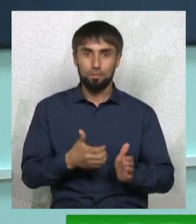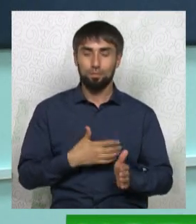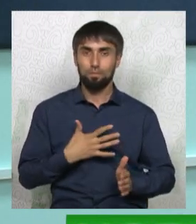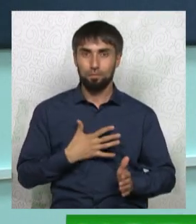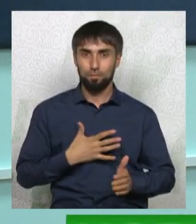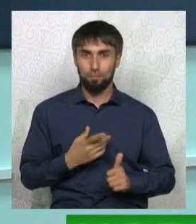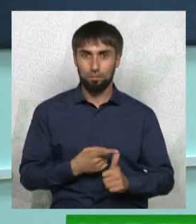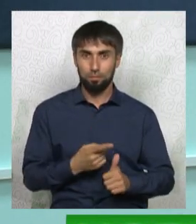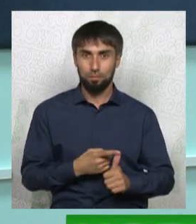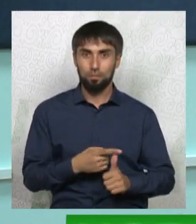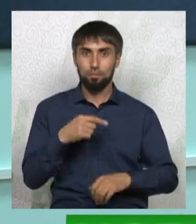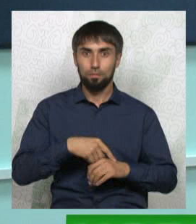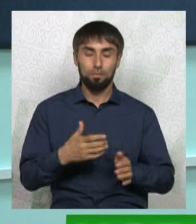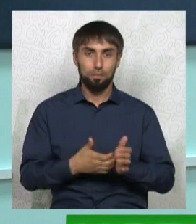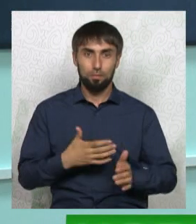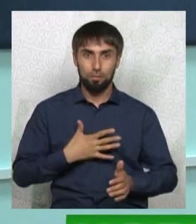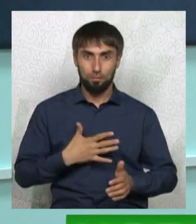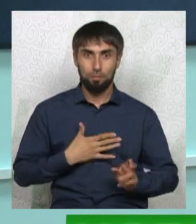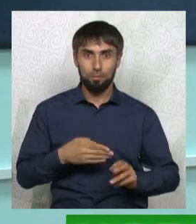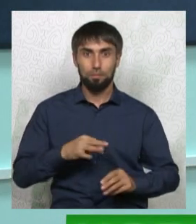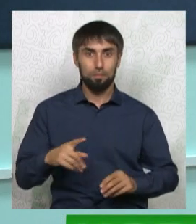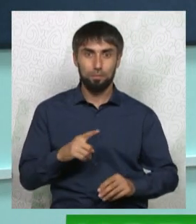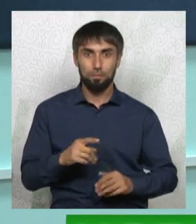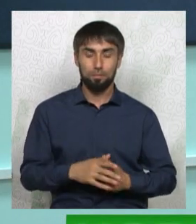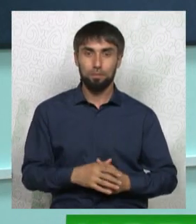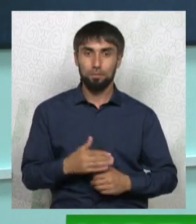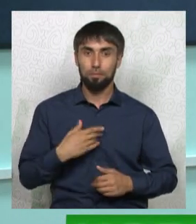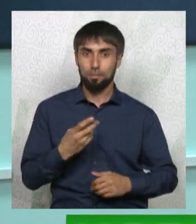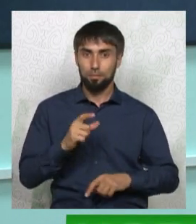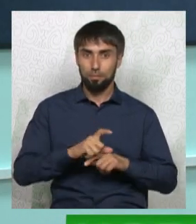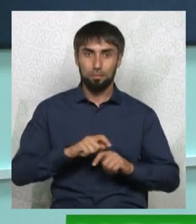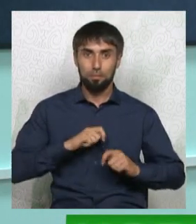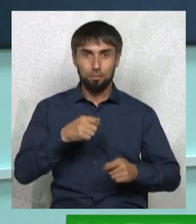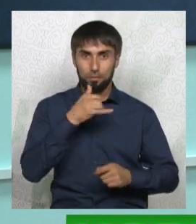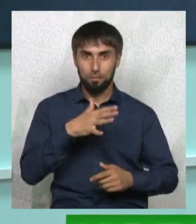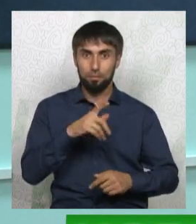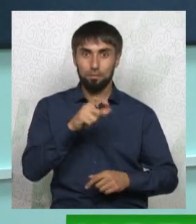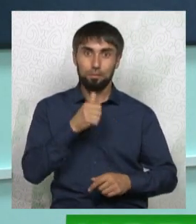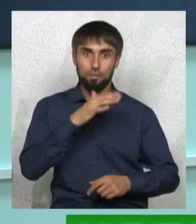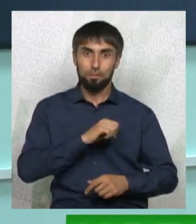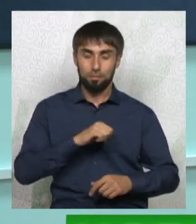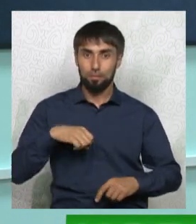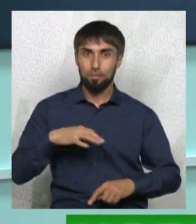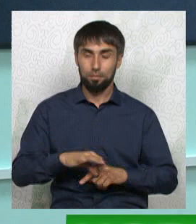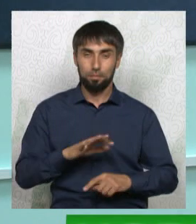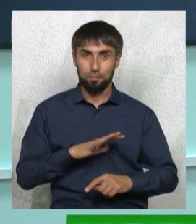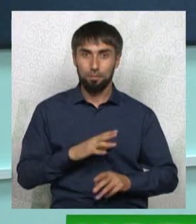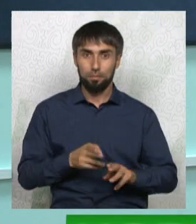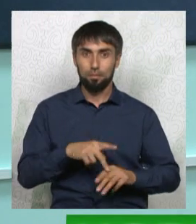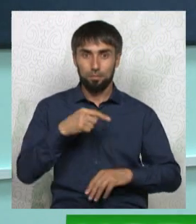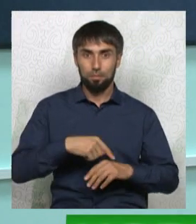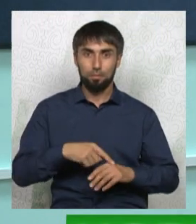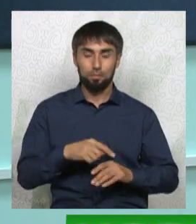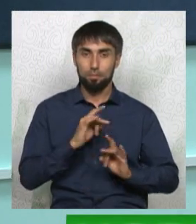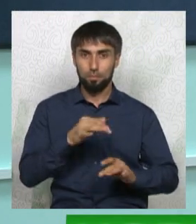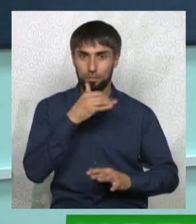воздуха. Чувство нехватки воздуха – это то, что мы на словах как-то передать не сможем. Человек, который сам переболел, это состояние